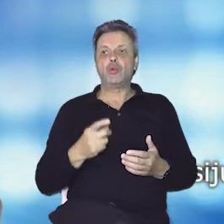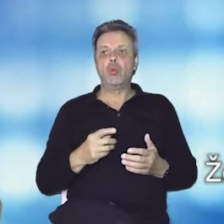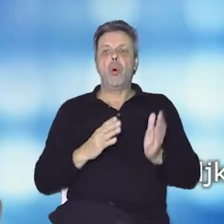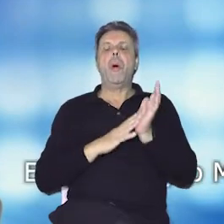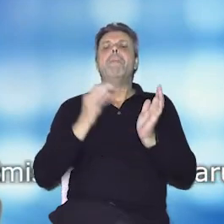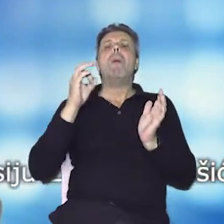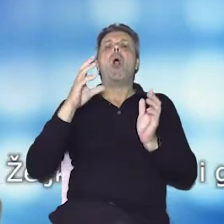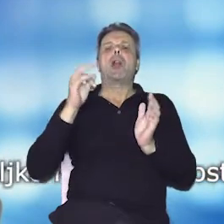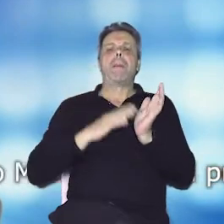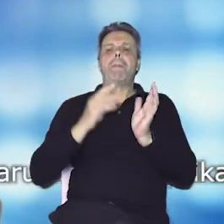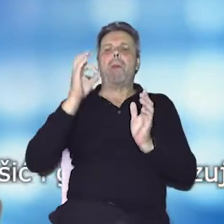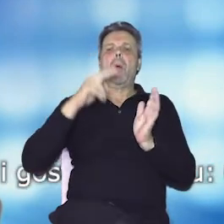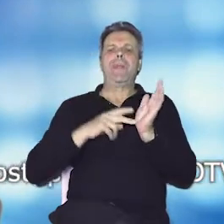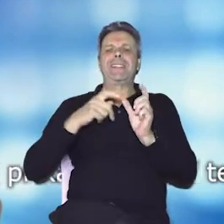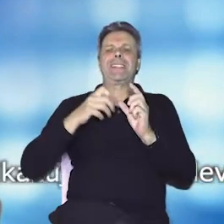Mormonska crkva,